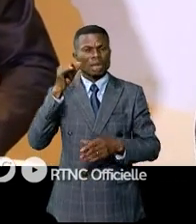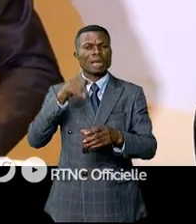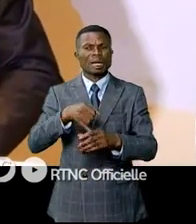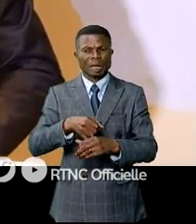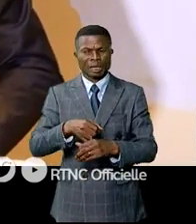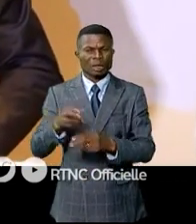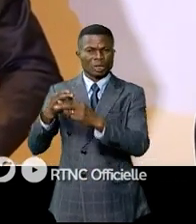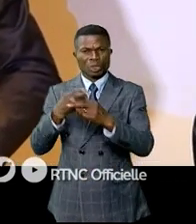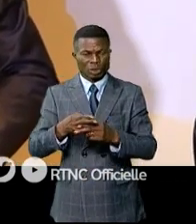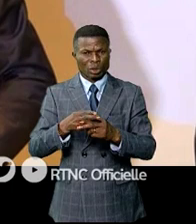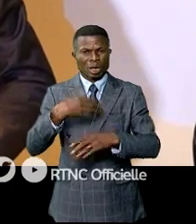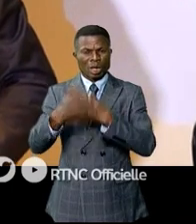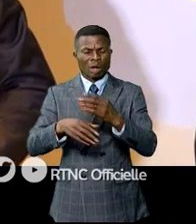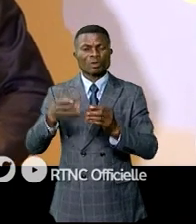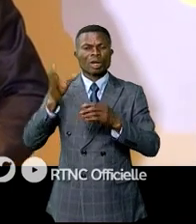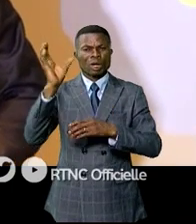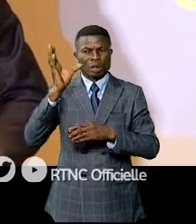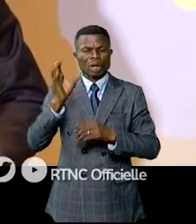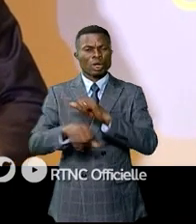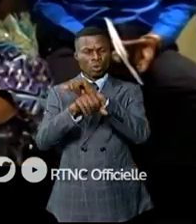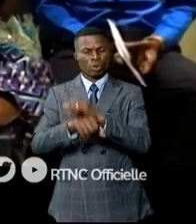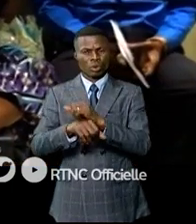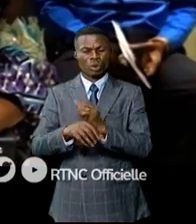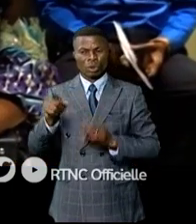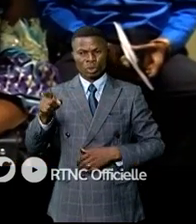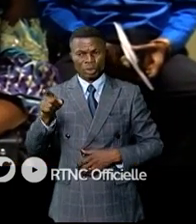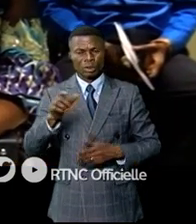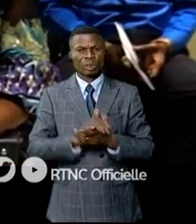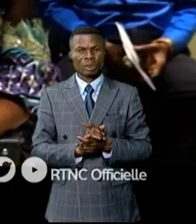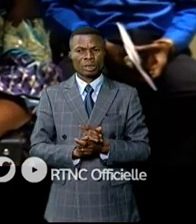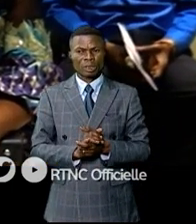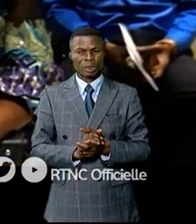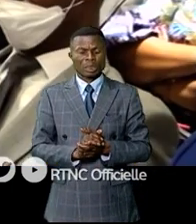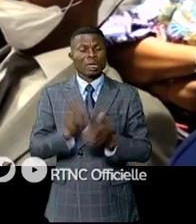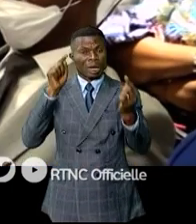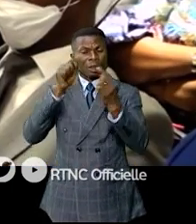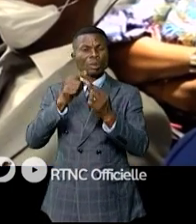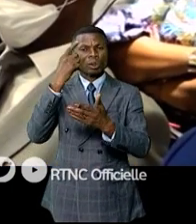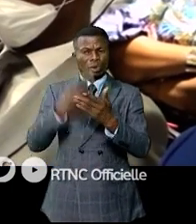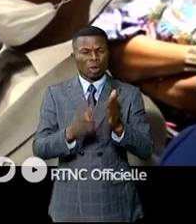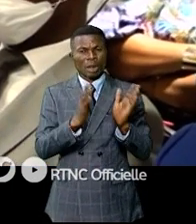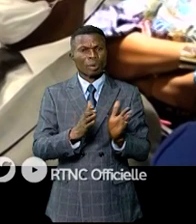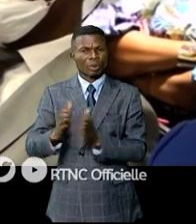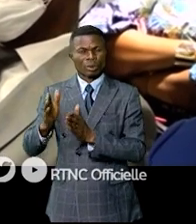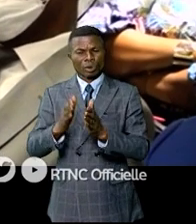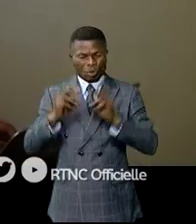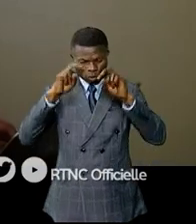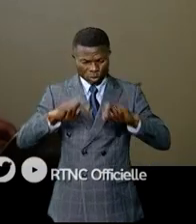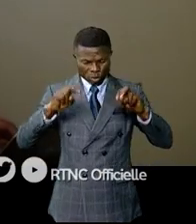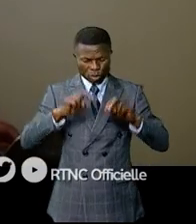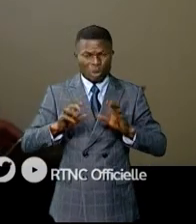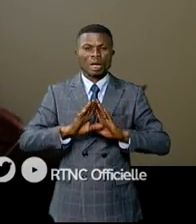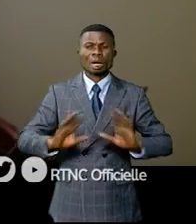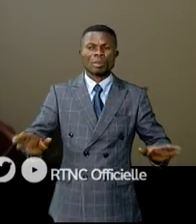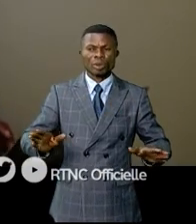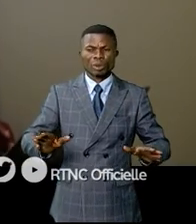l'Intérieur, Sécurité et Affaires coutumières, Gilbert Kankondé Malamba, s'est fixé l'objectif de mener les études de